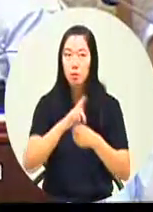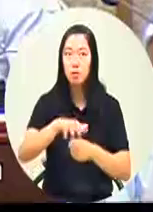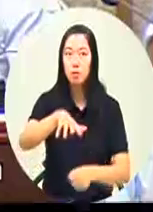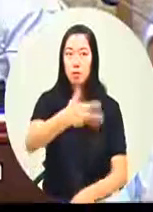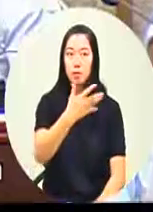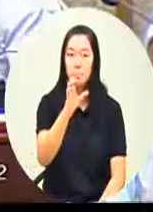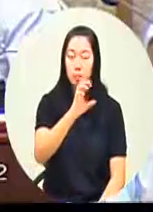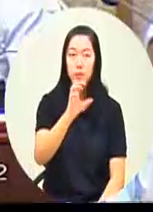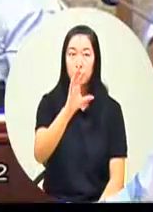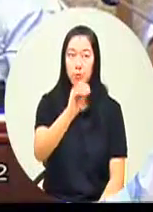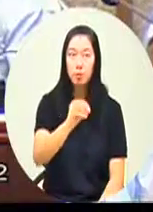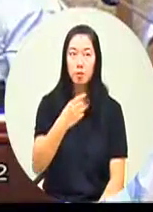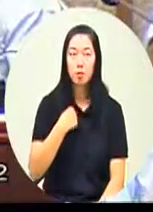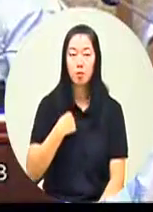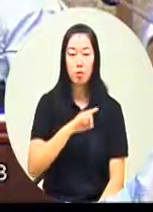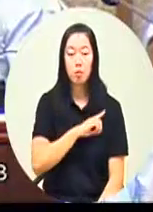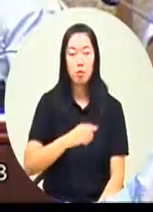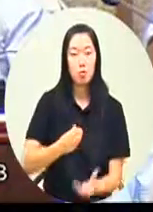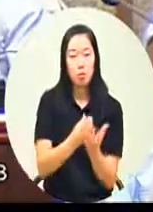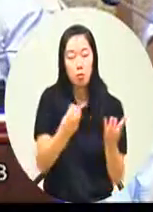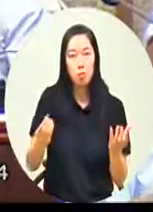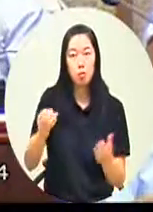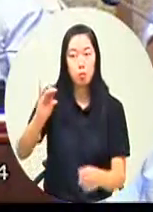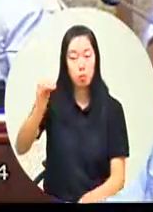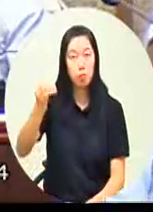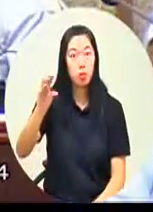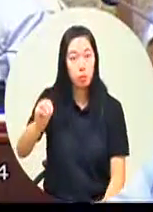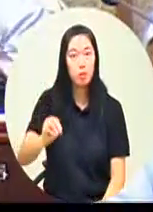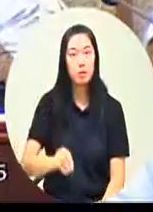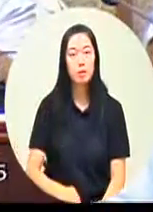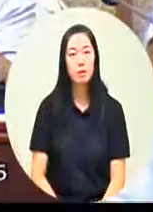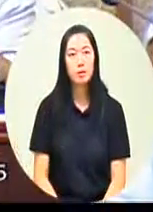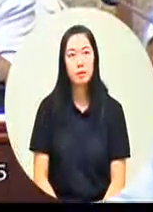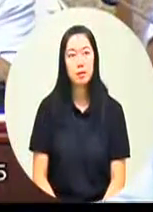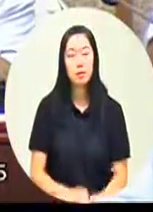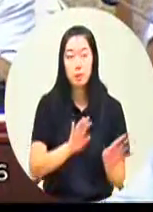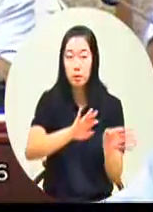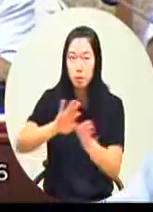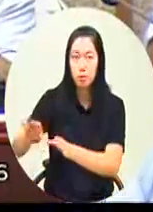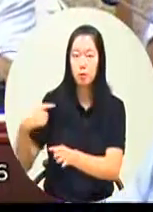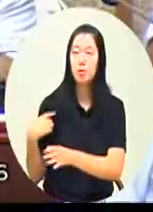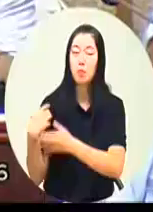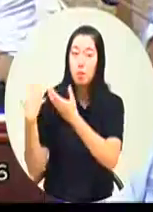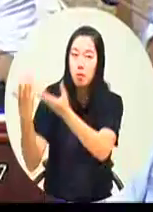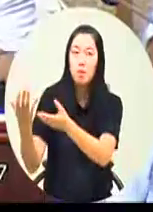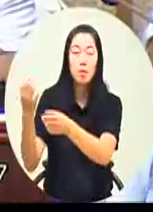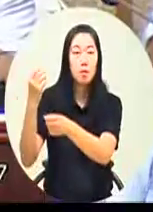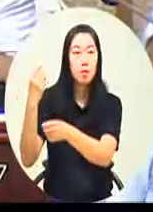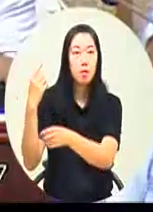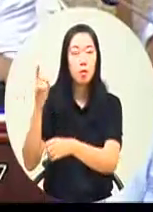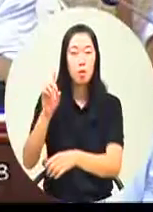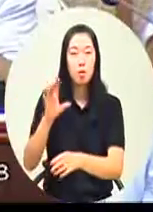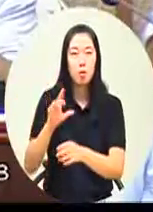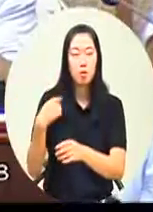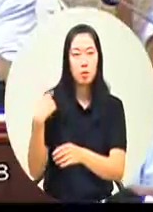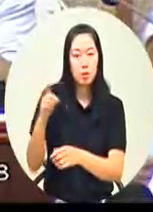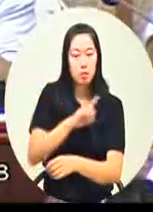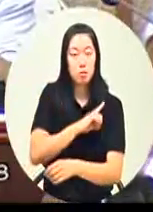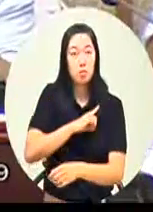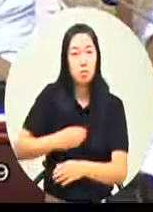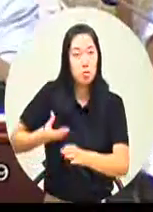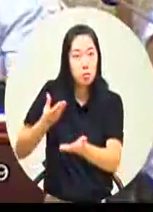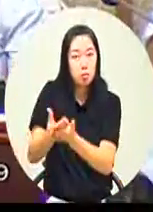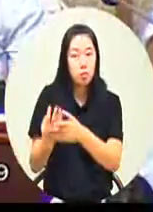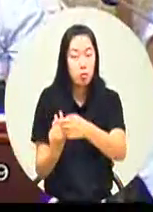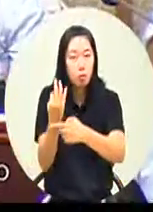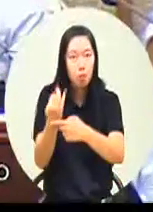840万，啊，咱出迄个800万、1000万。咱今麦咧迄个另外委托就是，有没有办法让